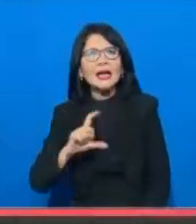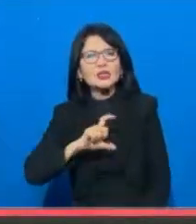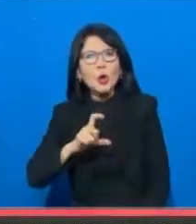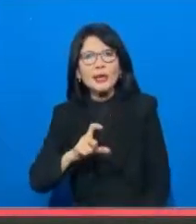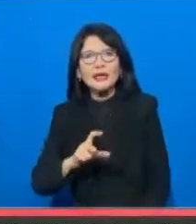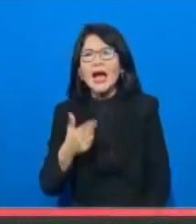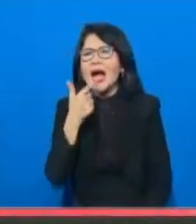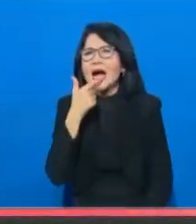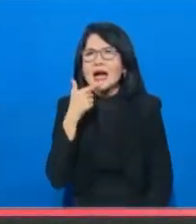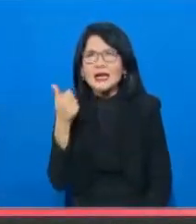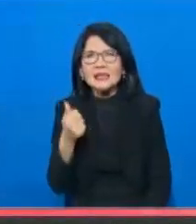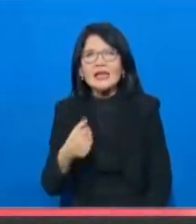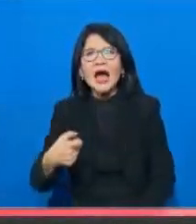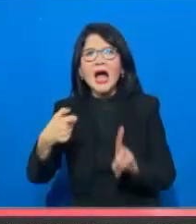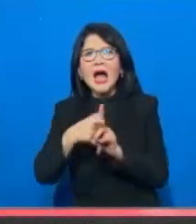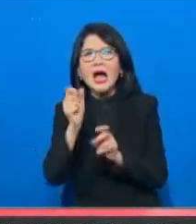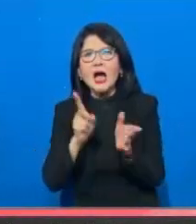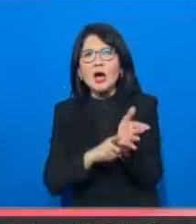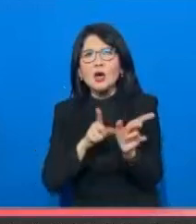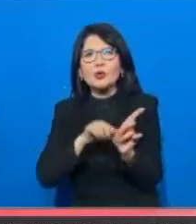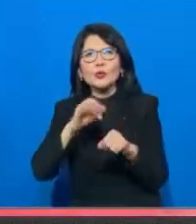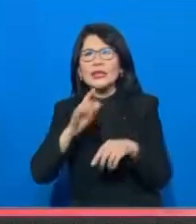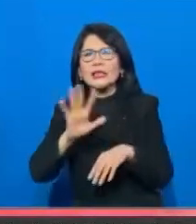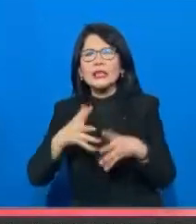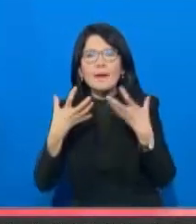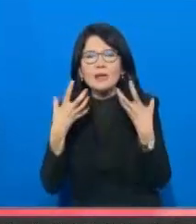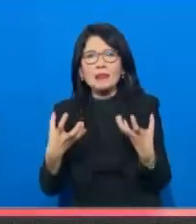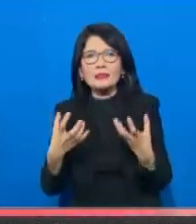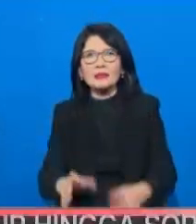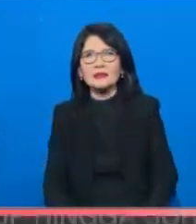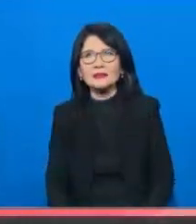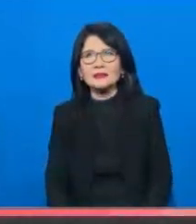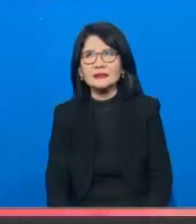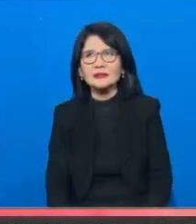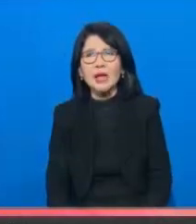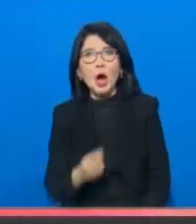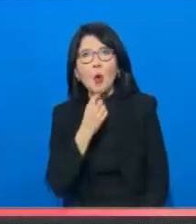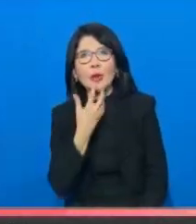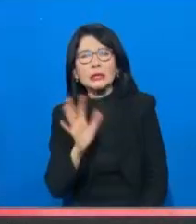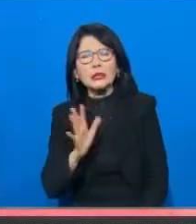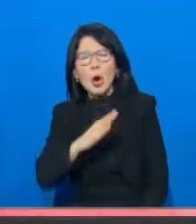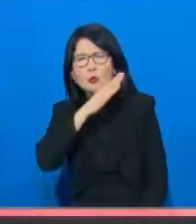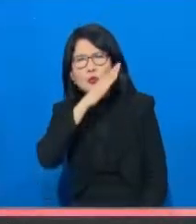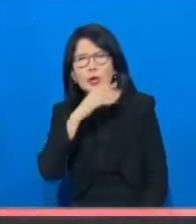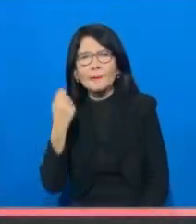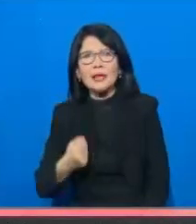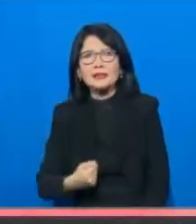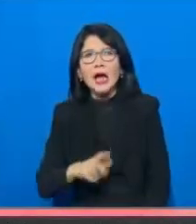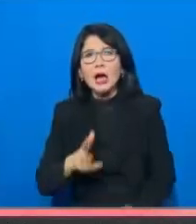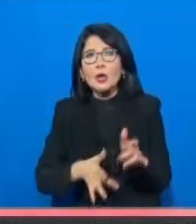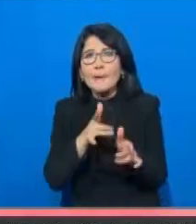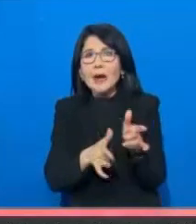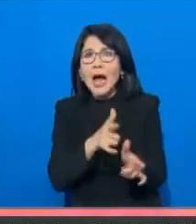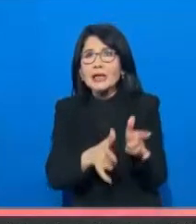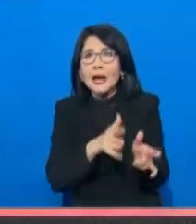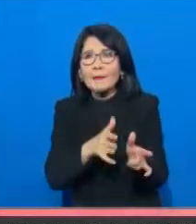segi rasa itu rasa kunyitnya nggak terlalu yang nyegrak banget atau yang strong banget. Mengingat warnanya juga nggak terlalu kuning. Kemudian biasanya kalau padang Pariaman itu